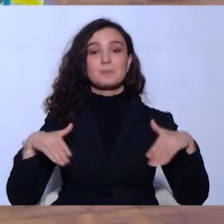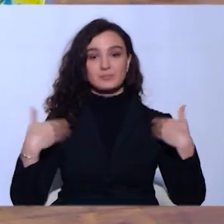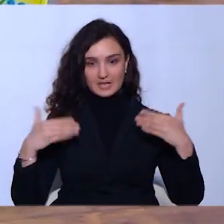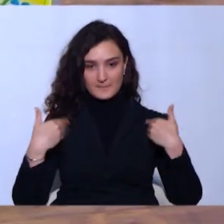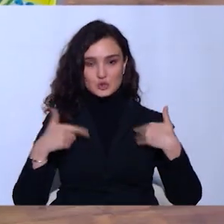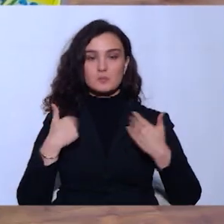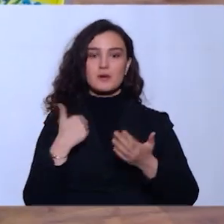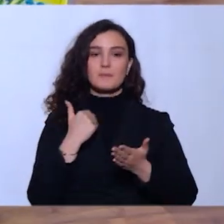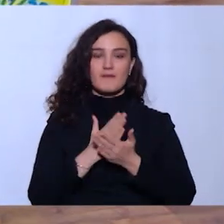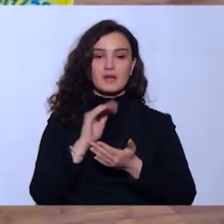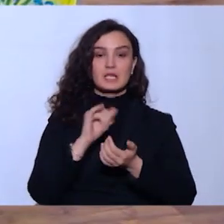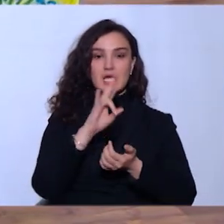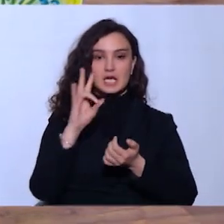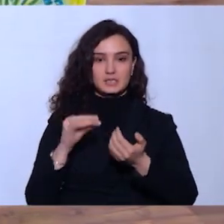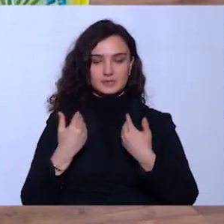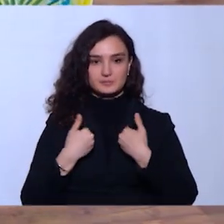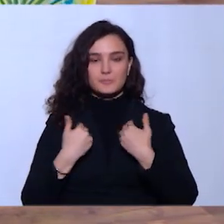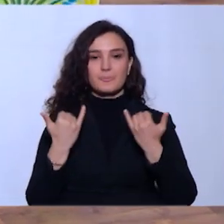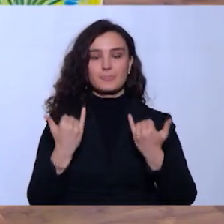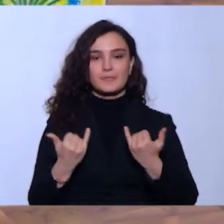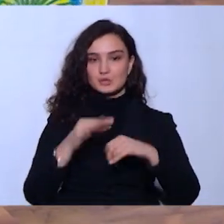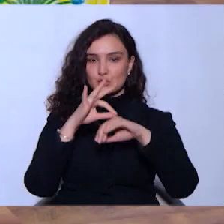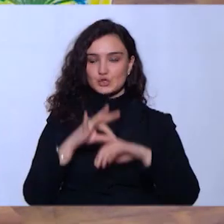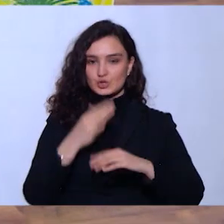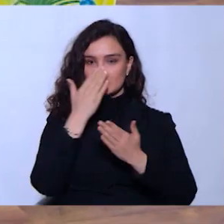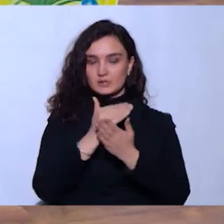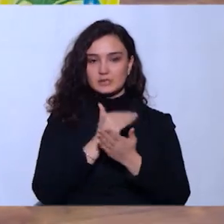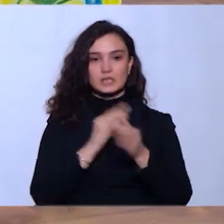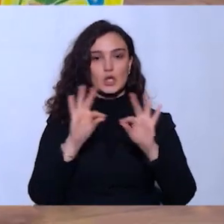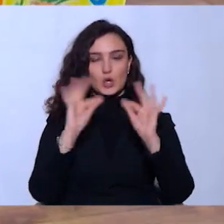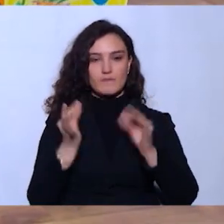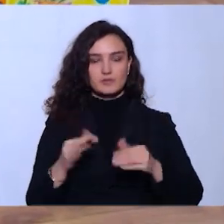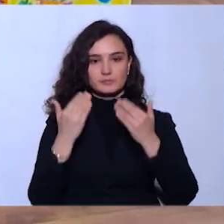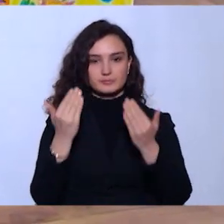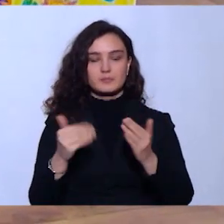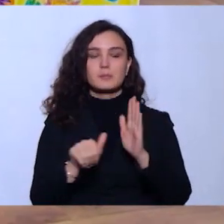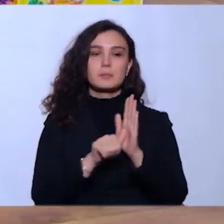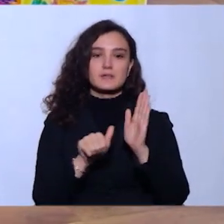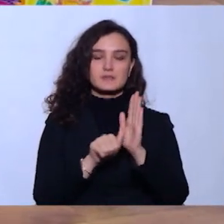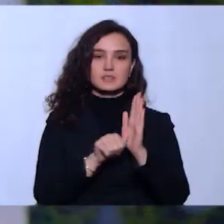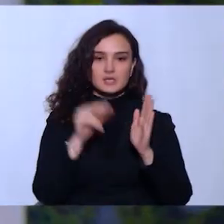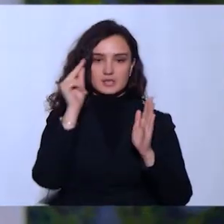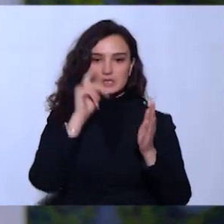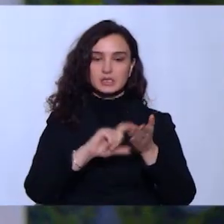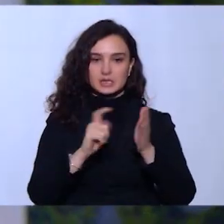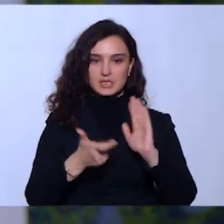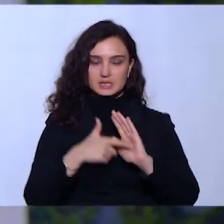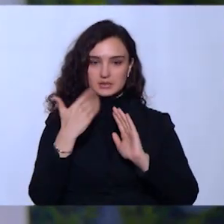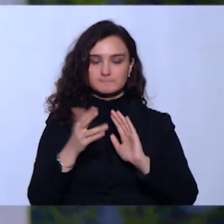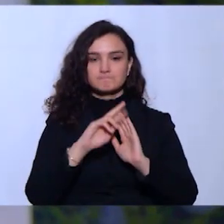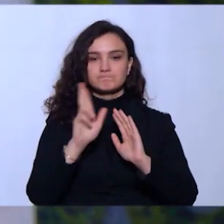გამარჯობა, მე ვარ ანი. დღეს ჩაგეტარებთ ხელოვნების გაკვეთილს მე-6 კლასს